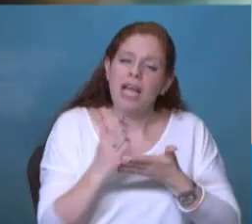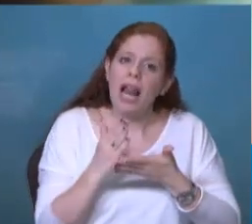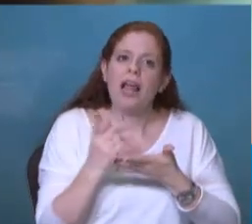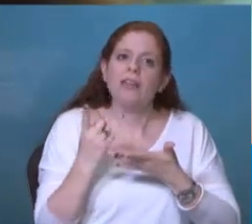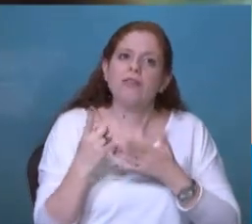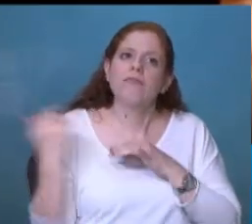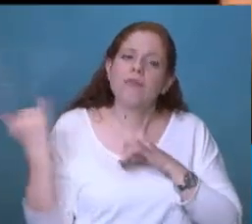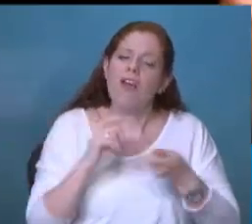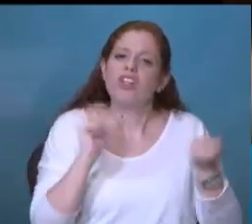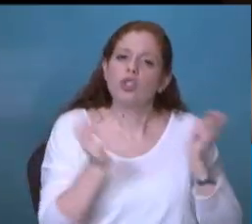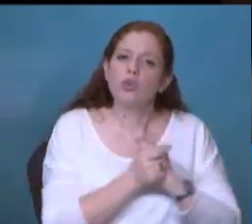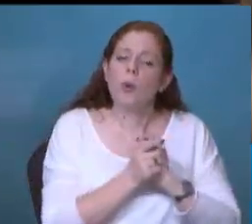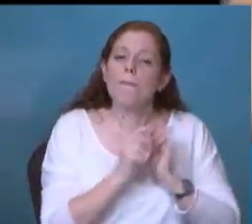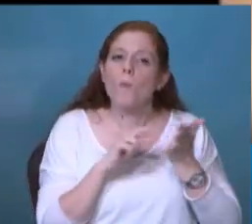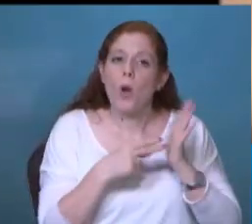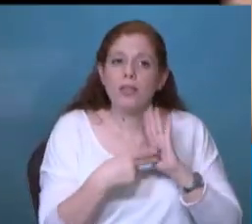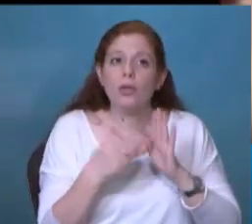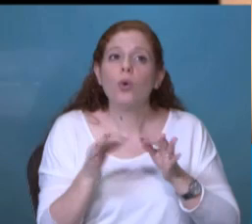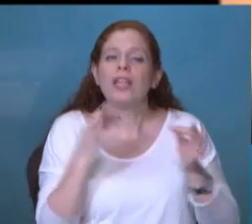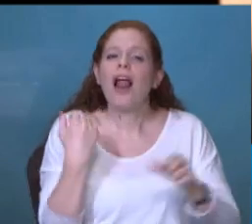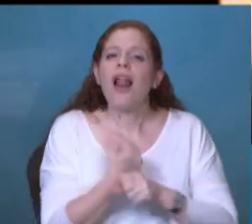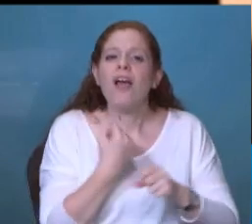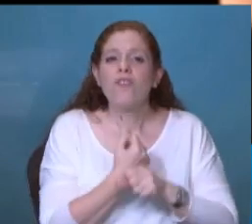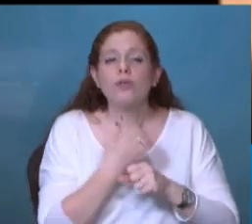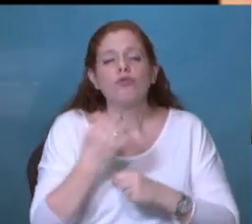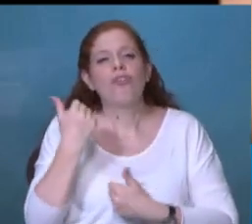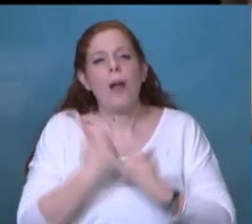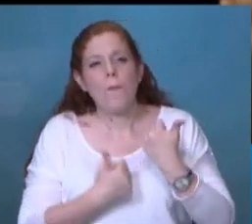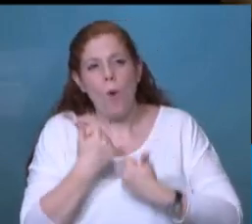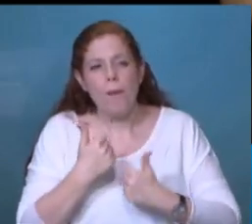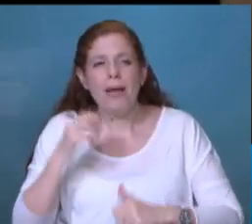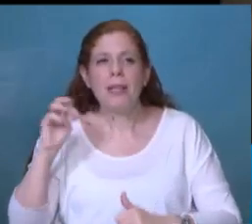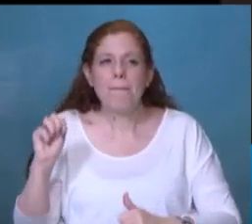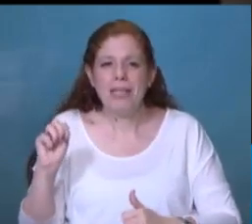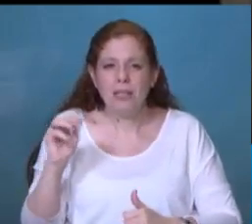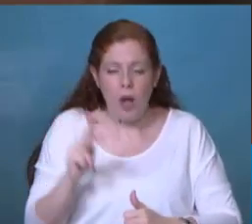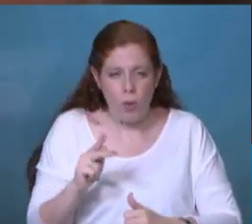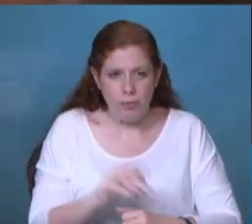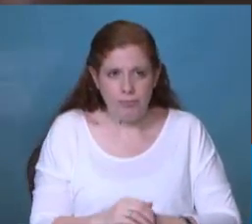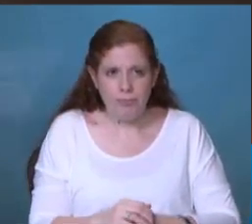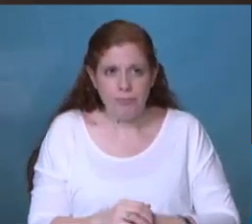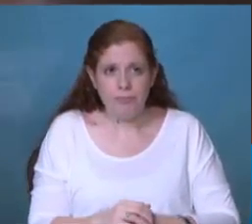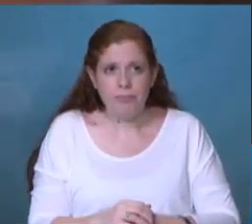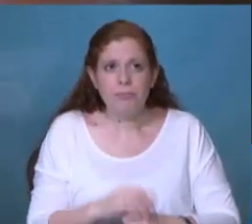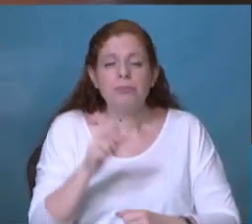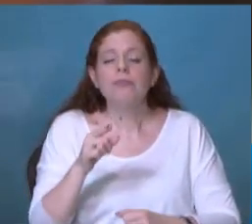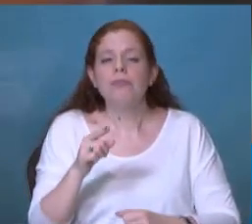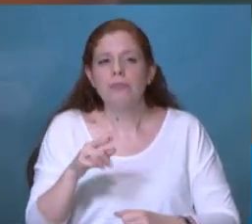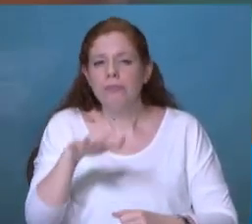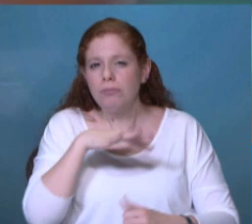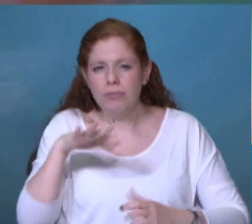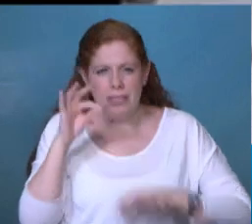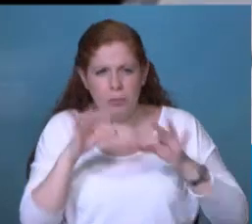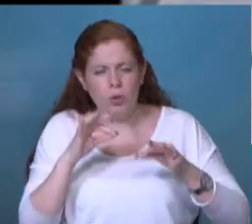ולהביא לשינוי פוליטי. הוא החל לעבוד בשביל המועמד הרפורמיסטי מדי קארובי. מערכת הבחירות הייתה סוערת.